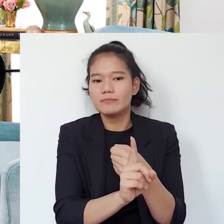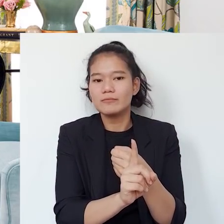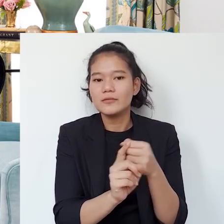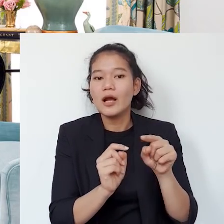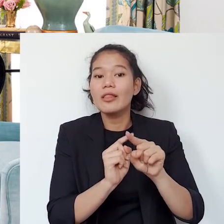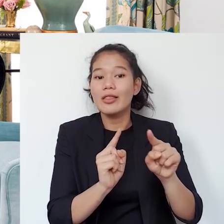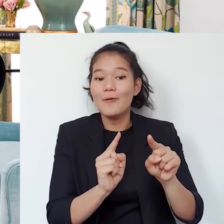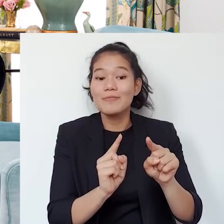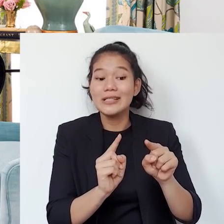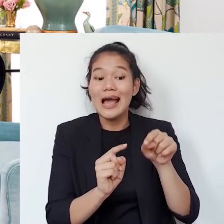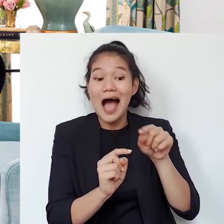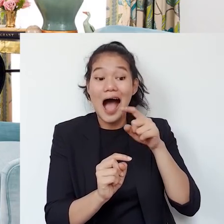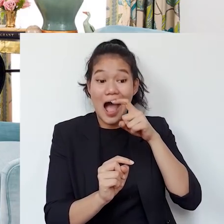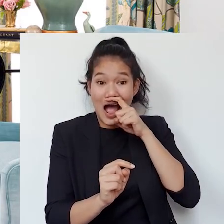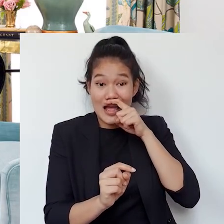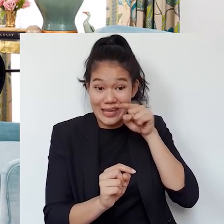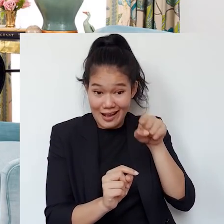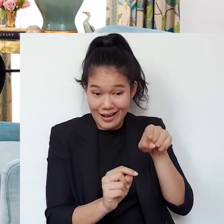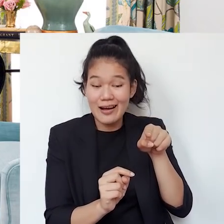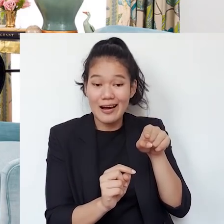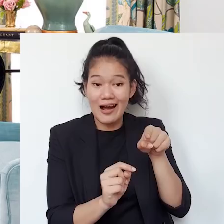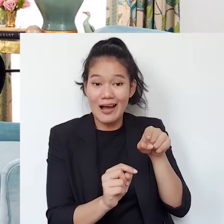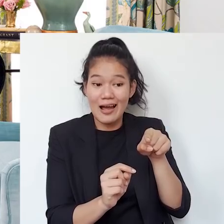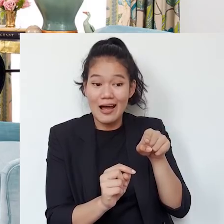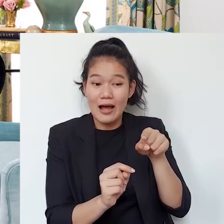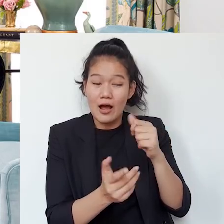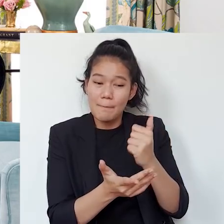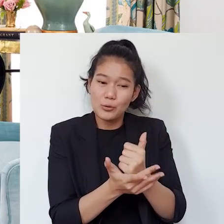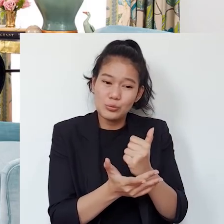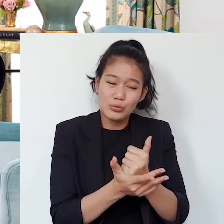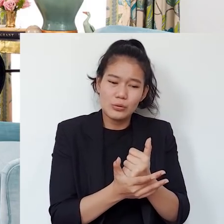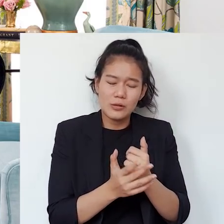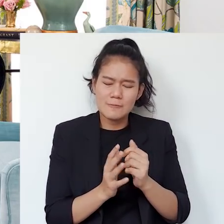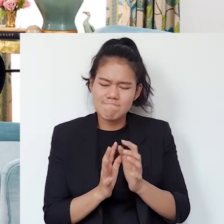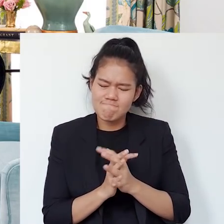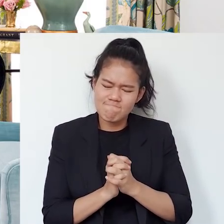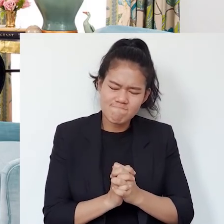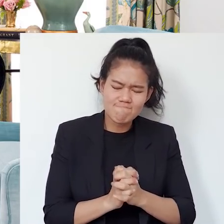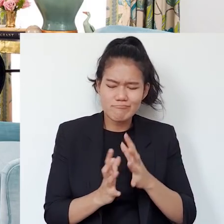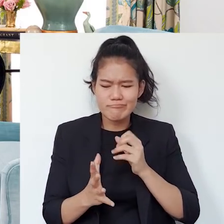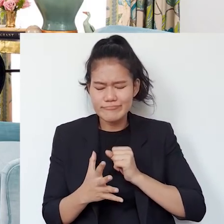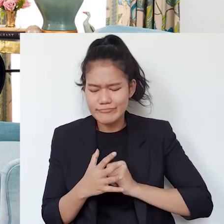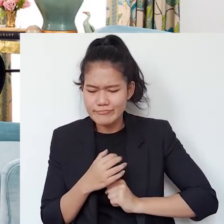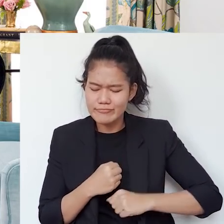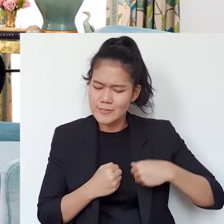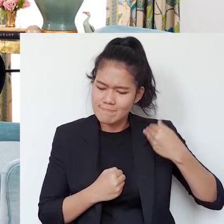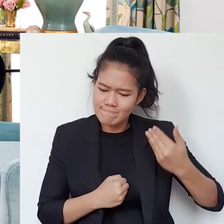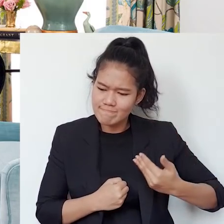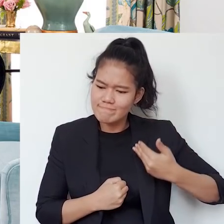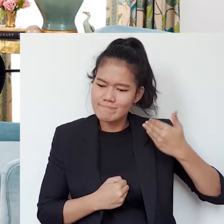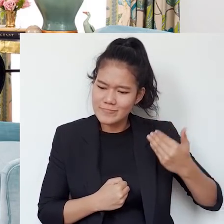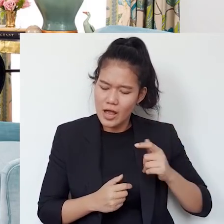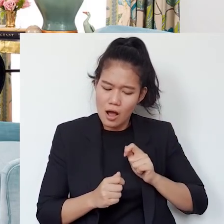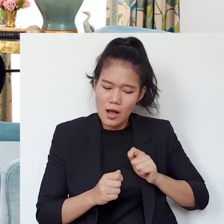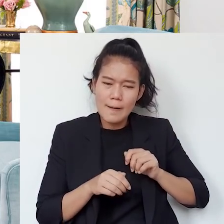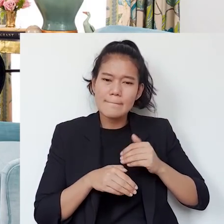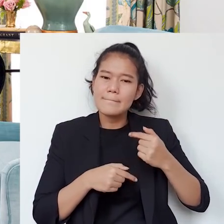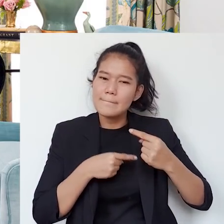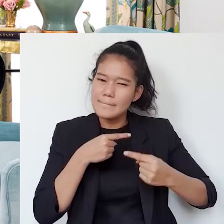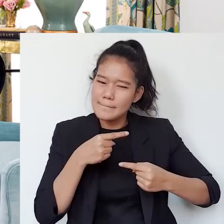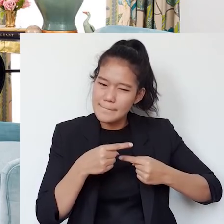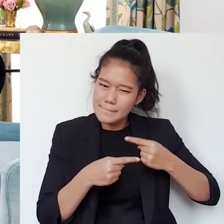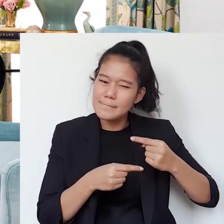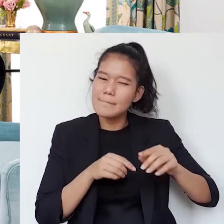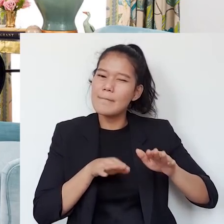kemudian sosok ayah ini ketika ia sungguh bergumul hari demi hari, perlahan demi perlahan,